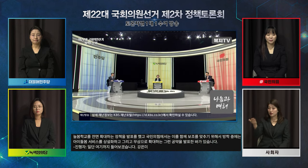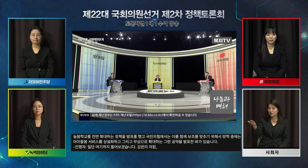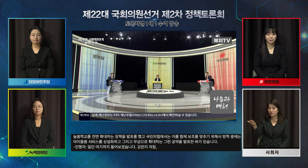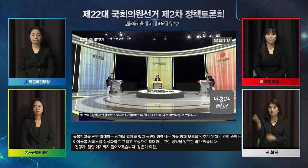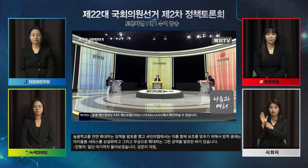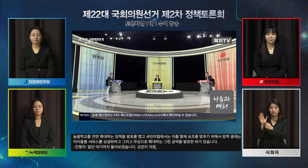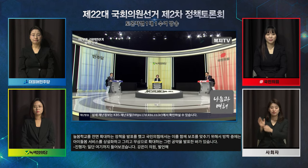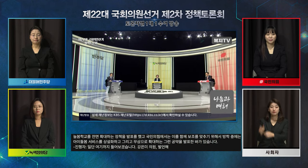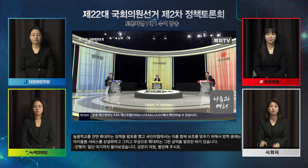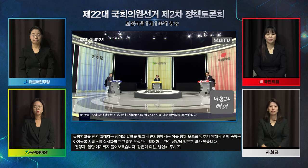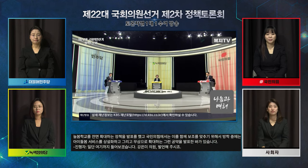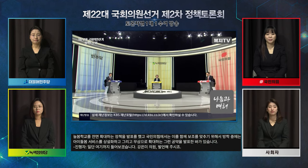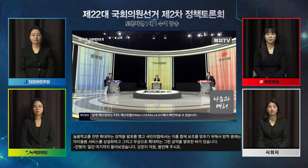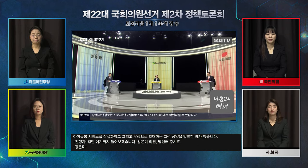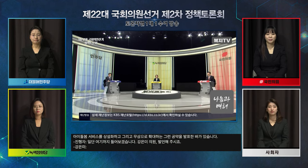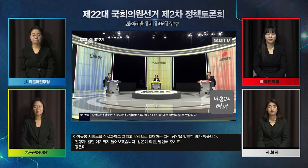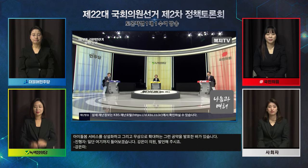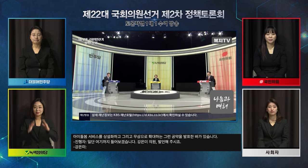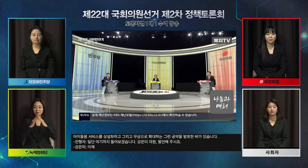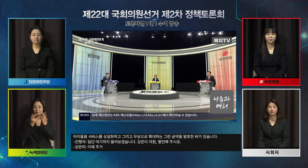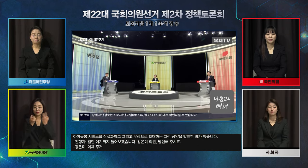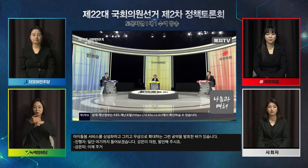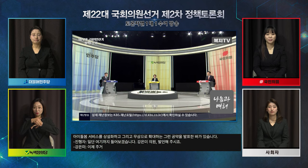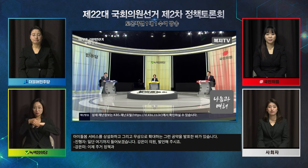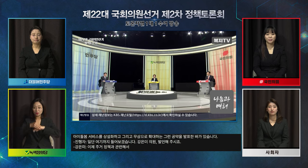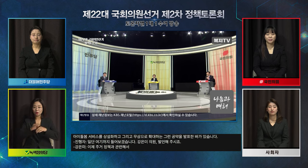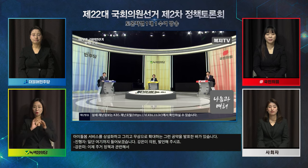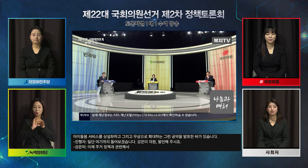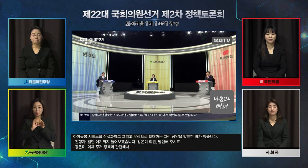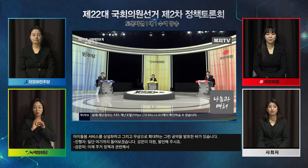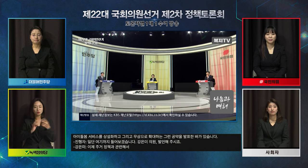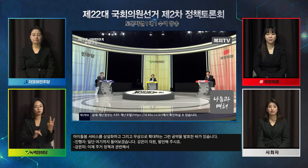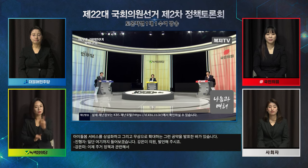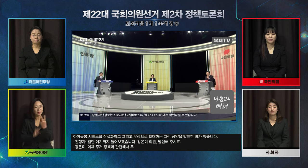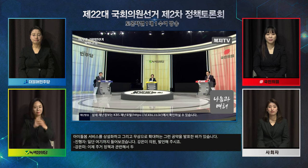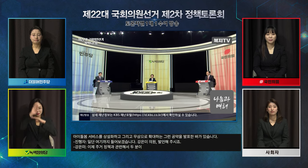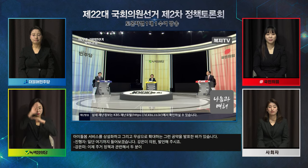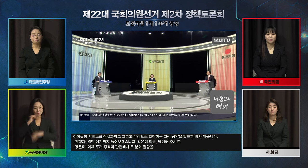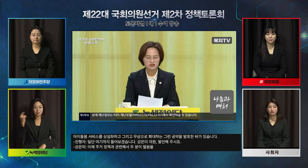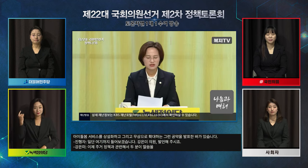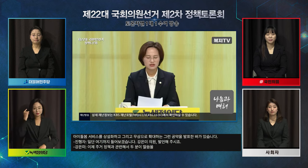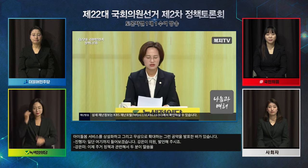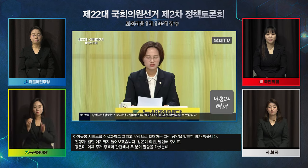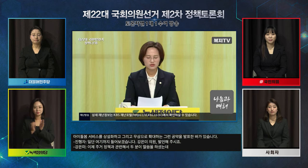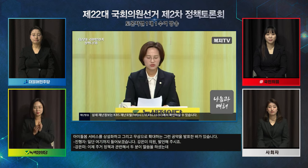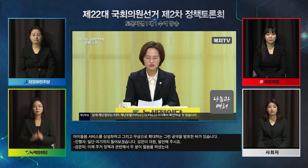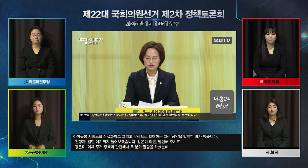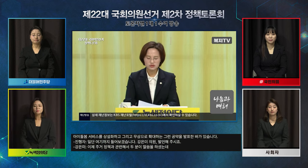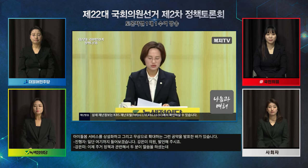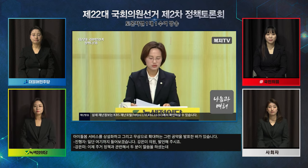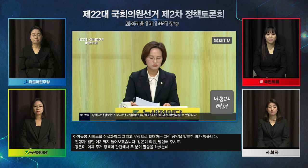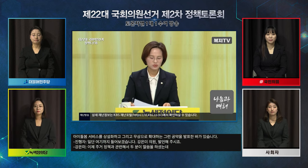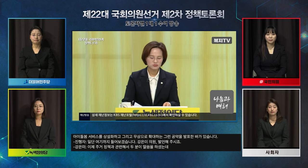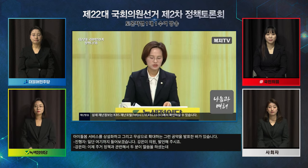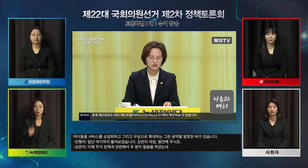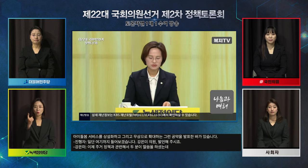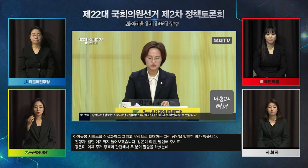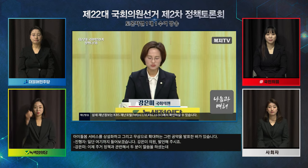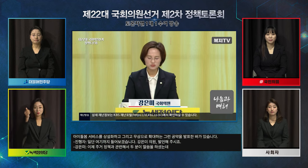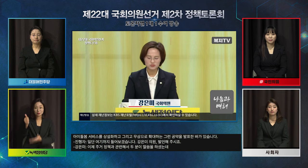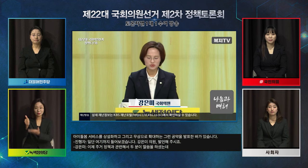주시죠. 네. 이제 주거정책과 관련해서 두 분이 말씀하셨는데 홍석철